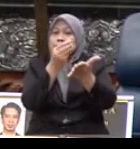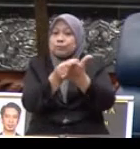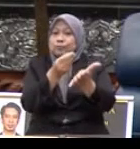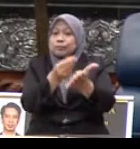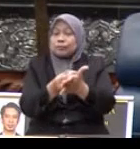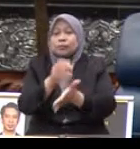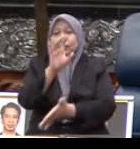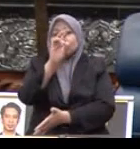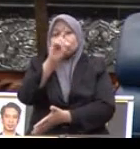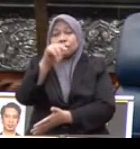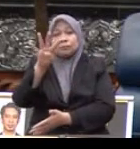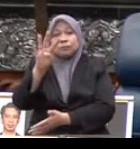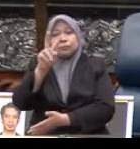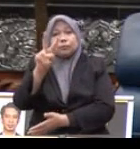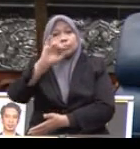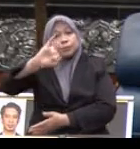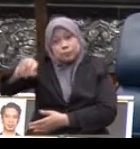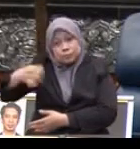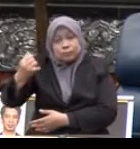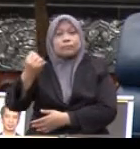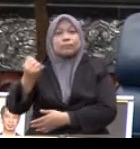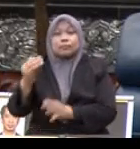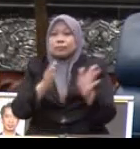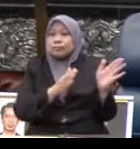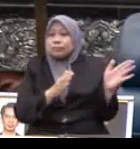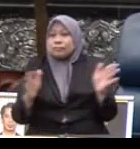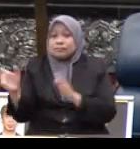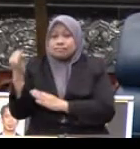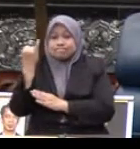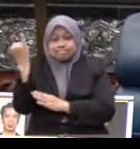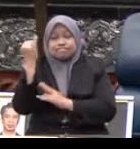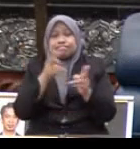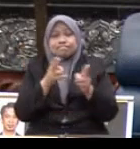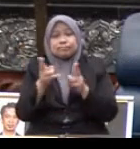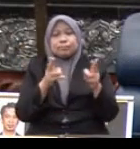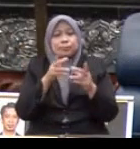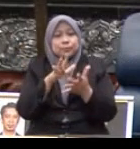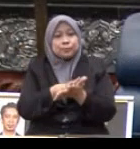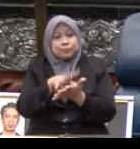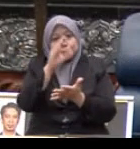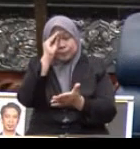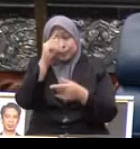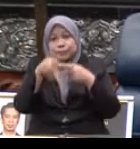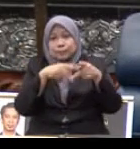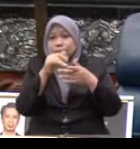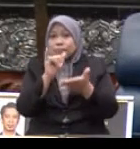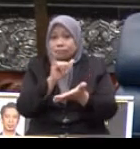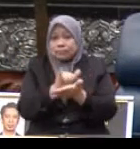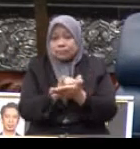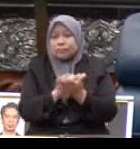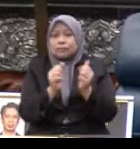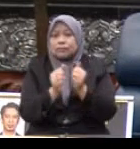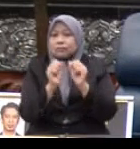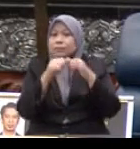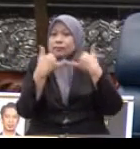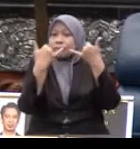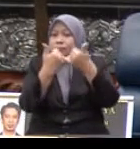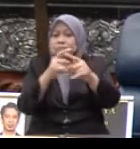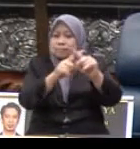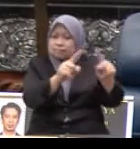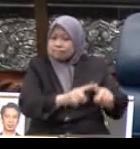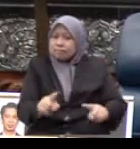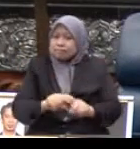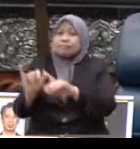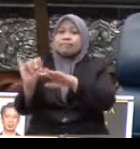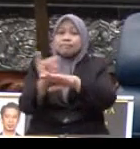sebanyak 742 juta pelaksanaan insentif ini telah membantu pelajar dalam menjalani latihan industri dengan Sarekat daripada